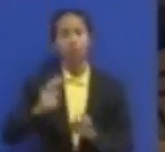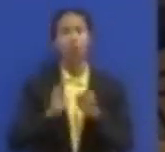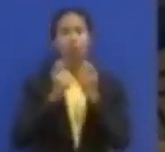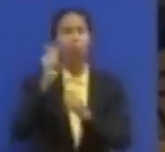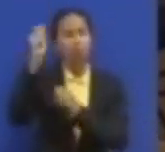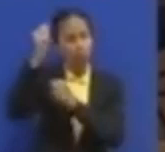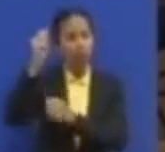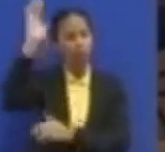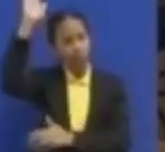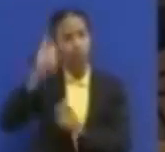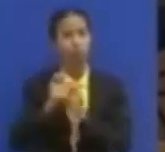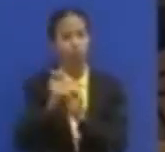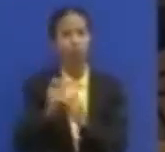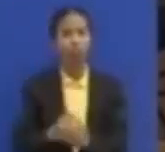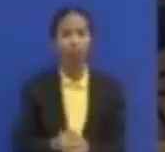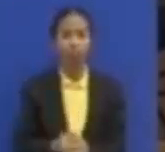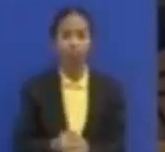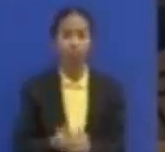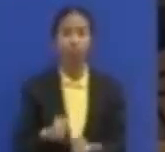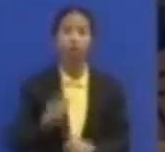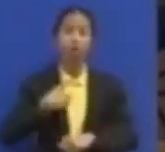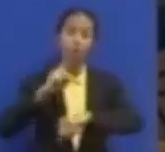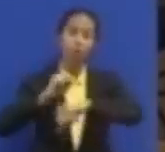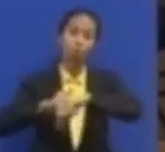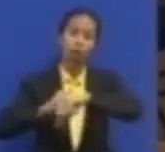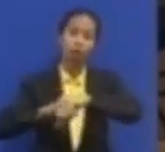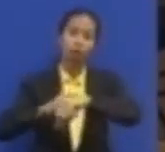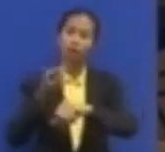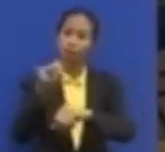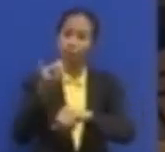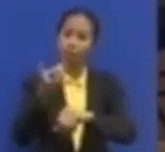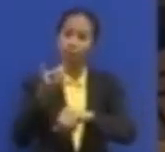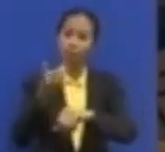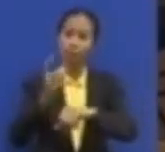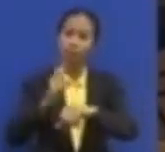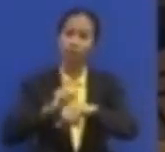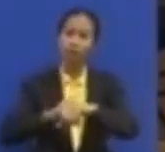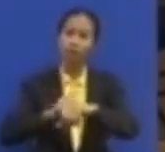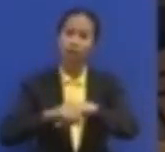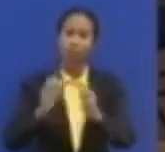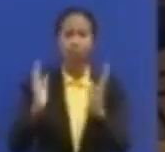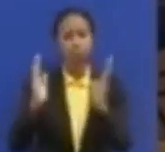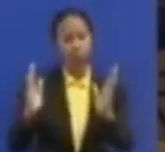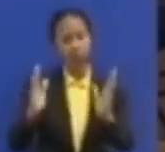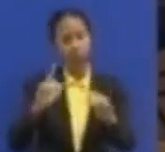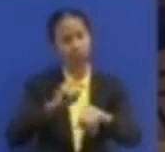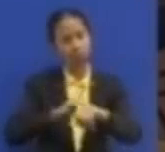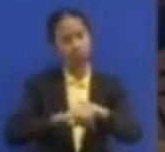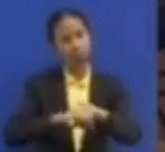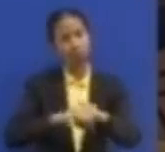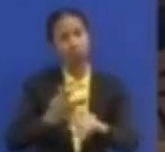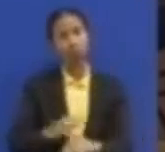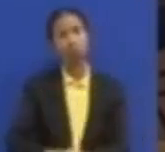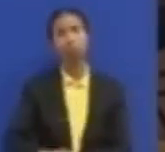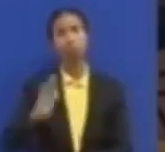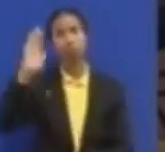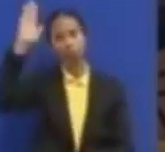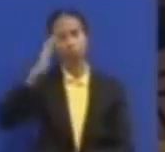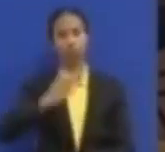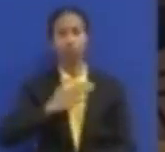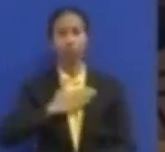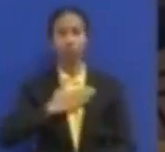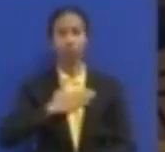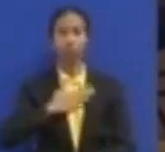ารพครับเราจะให้เวลา ท่านนายธีรชัยพันธุมา ศชั่วโมงอย่างมาก สมาชิกสภาผู้แทนราษฎรแบบบัญชีราย